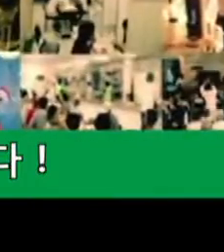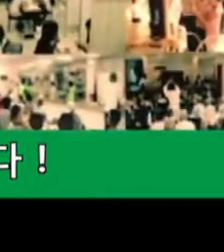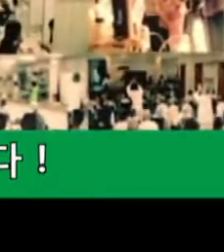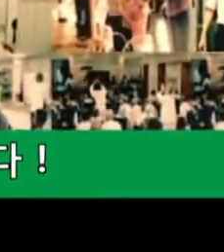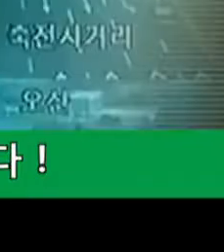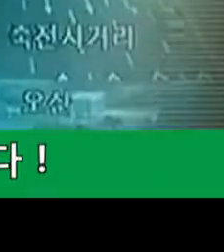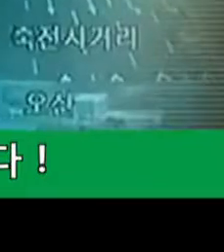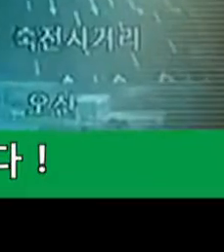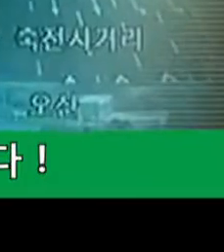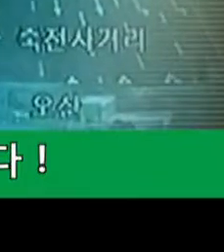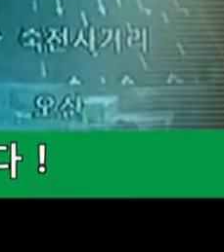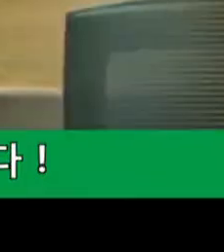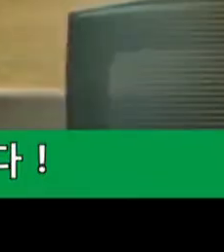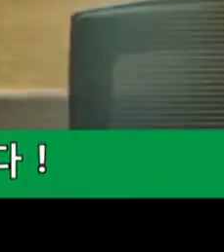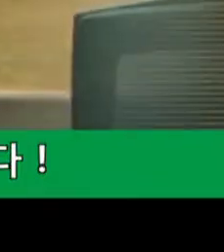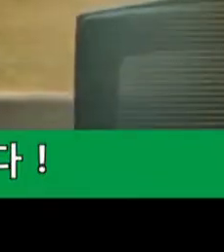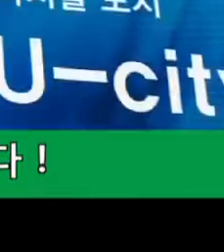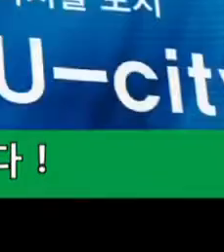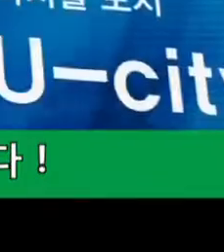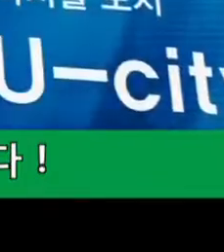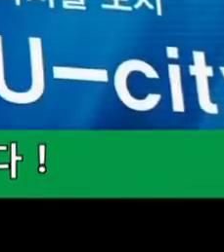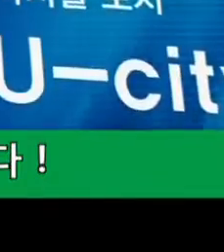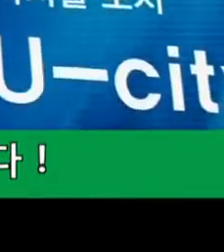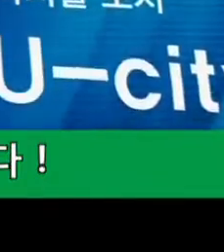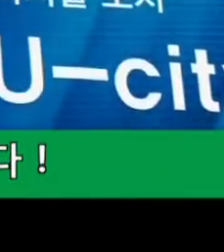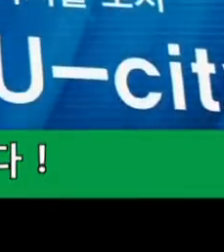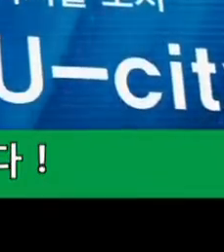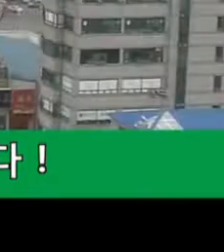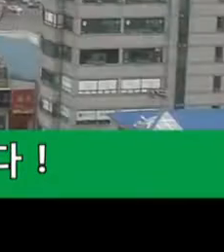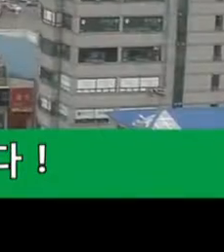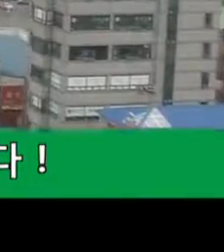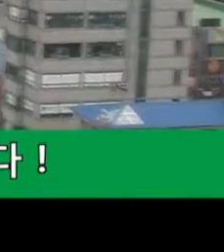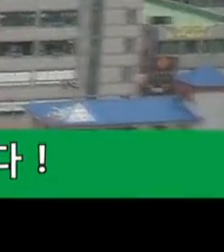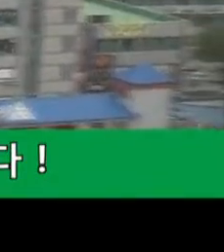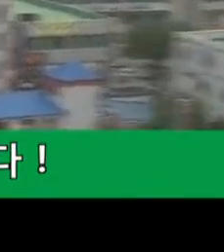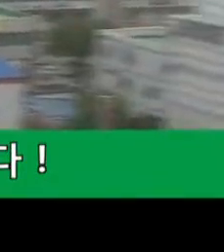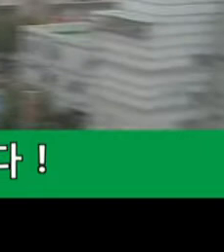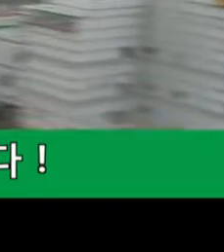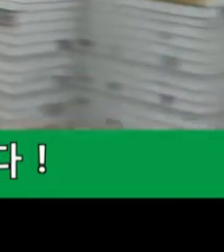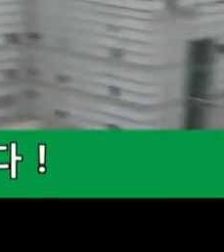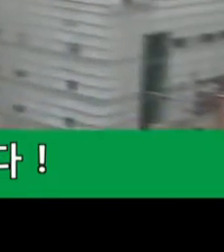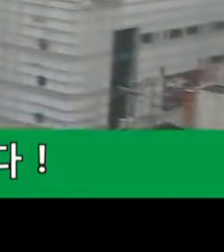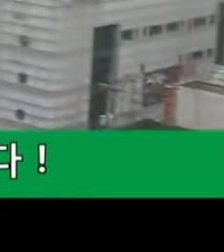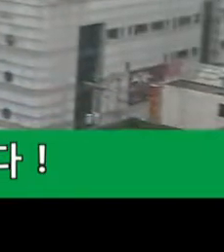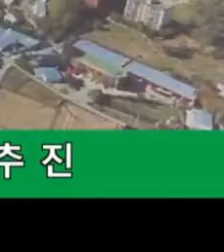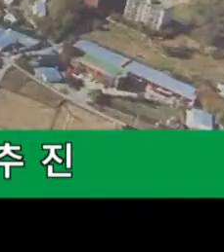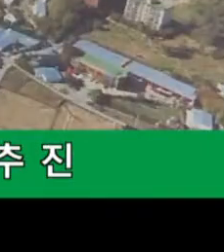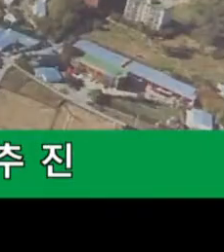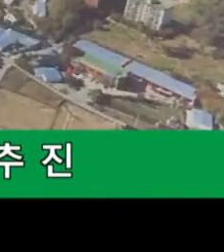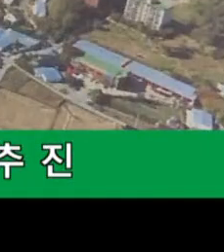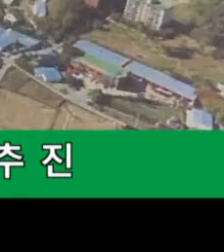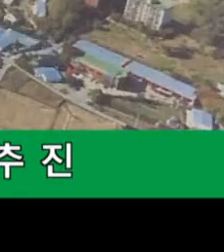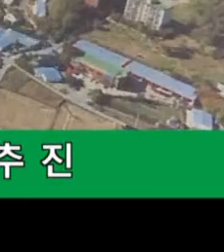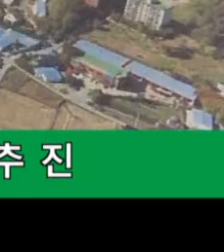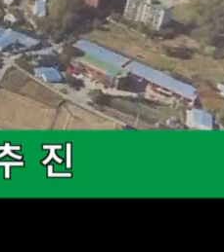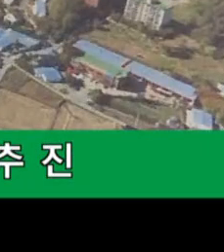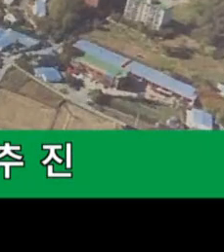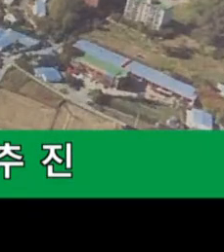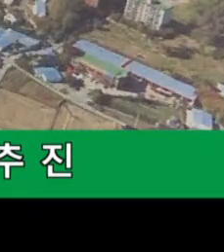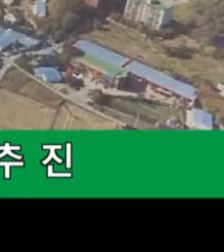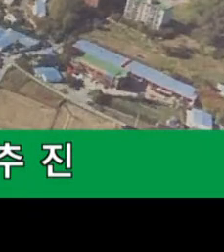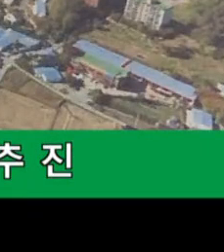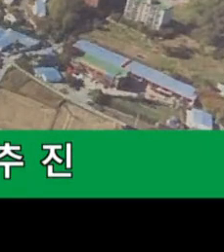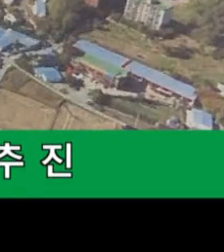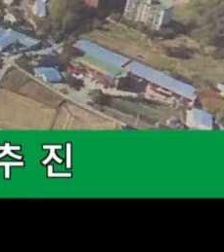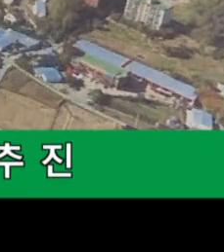생활 밀착형 사업 지속 등을 골자로 100만 대도시 성장 기반 구축에 청사진을 제시했습니다. 지역경제